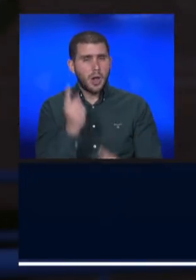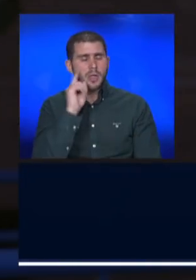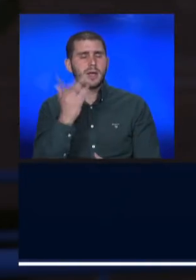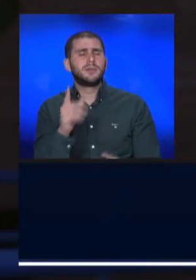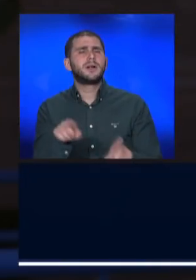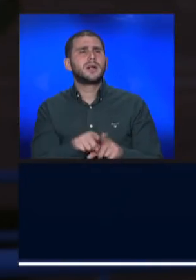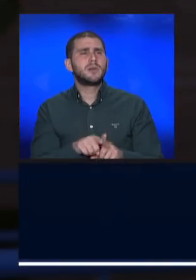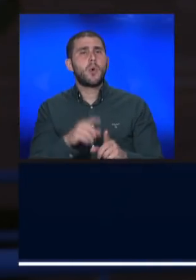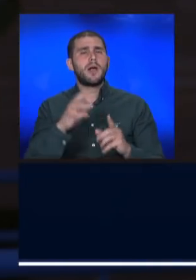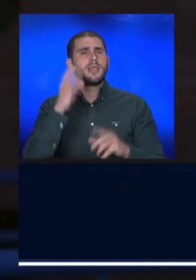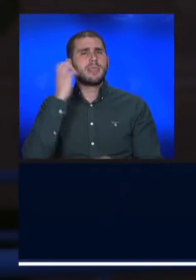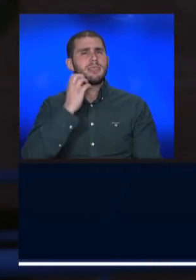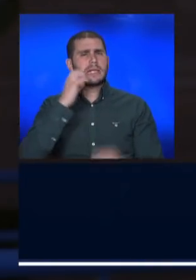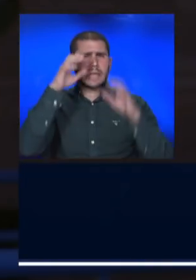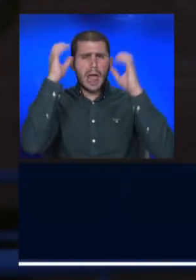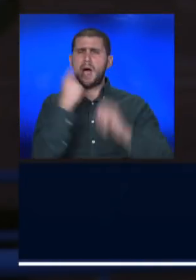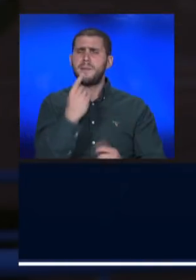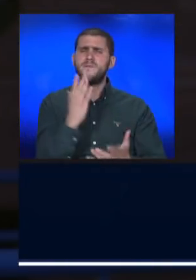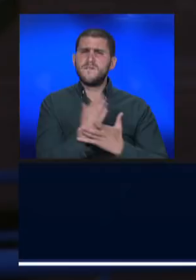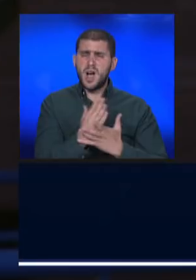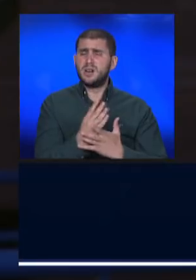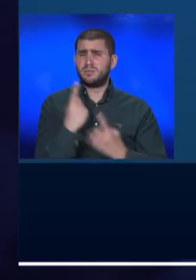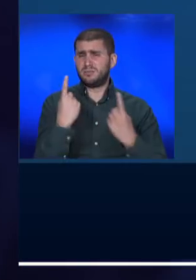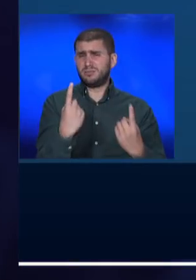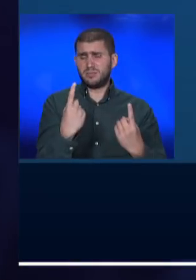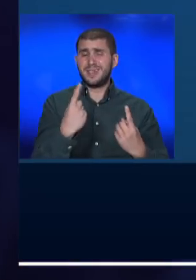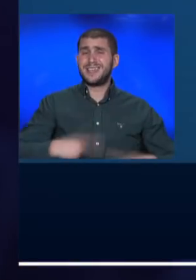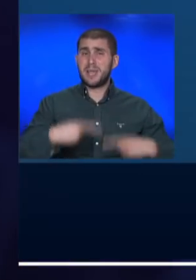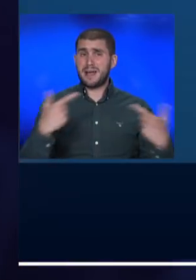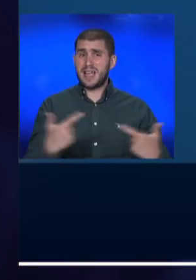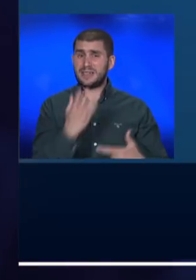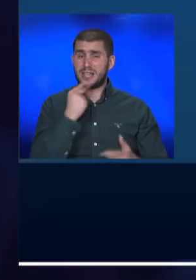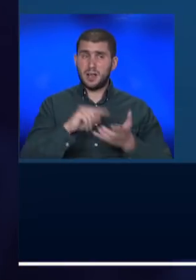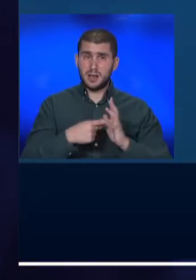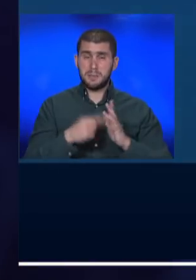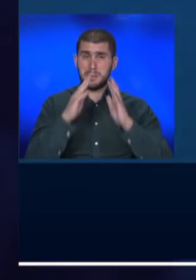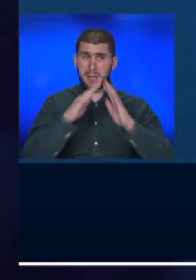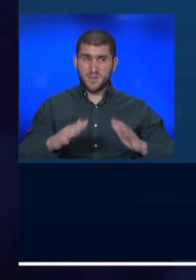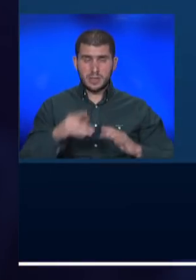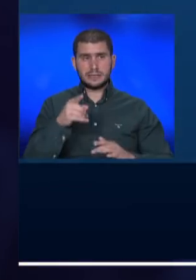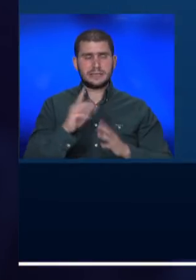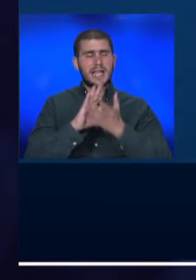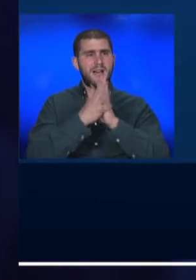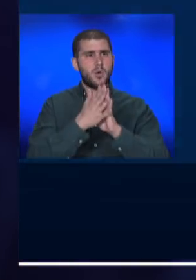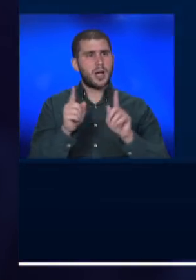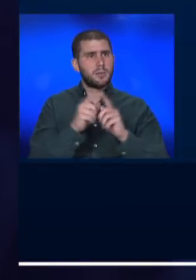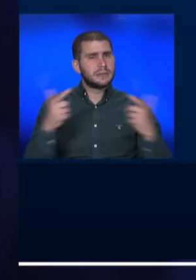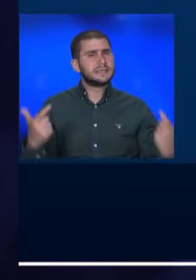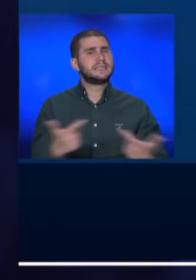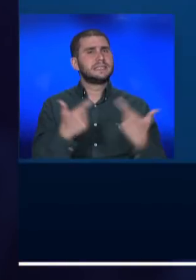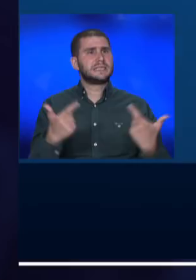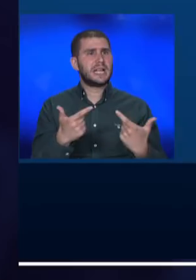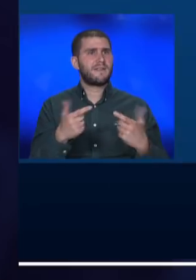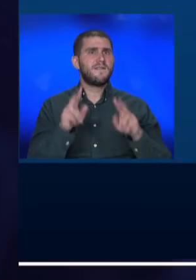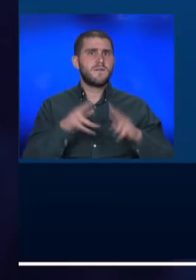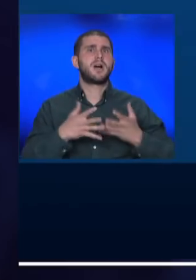ש... כלומר, מבחינתו, הימי קרב שישראל מדברת עליהם בלבנון, אז זה יהפוך לסבב רבתי. אני חושב